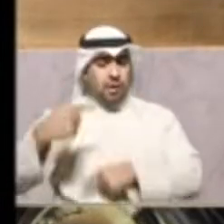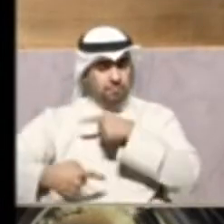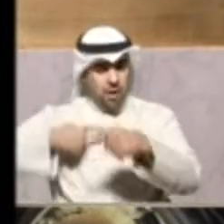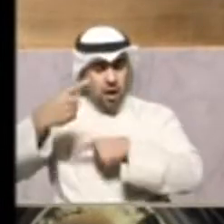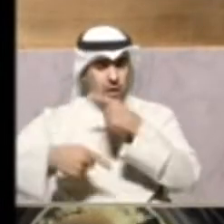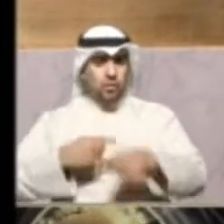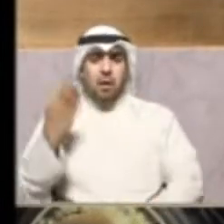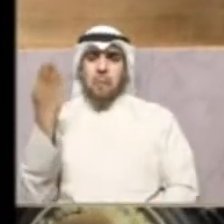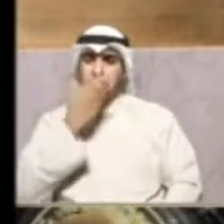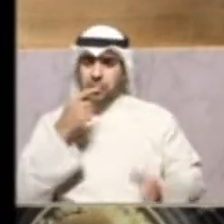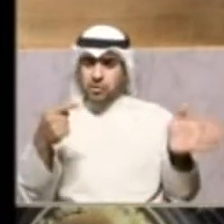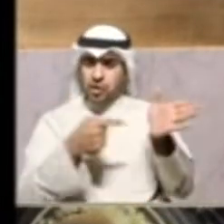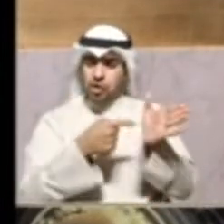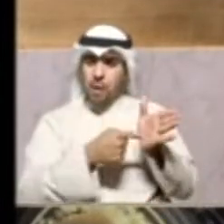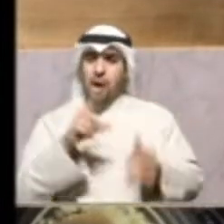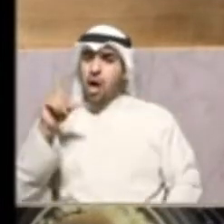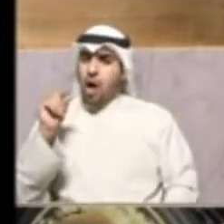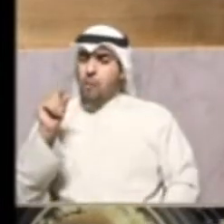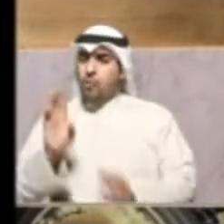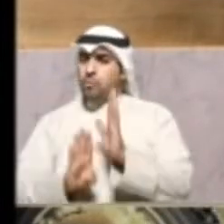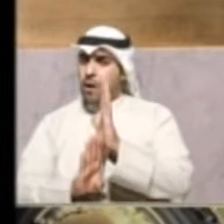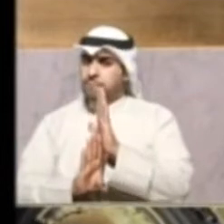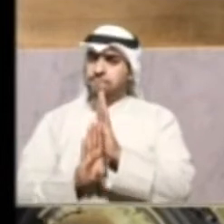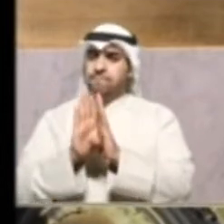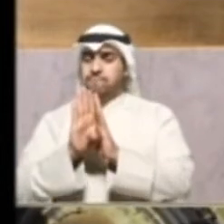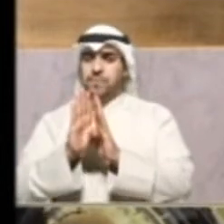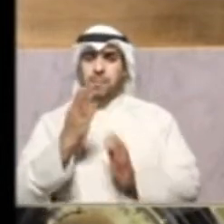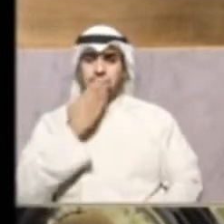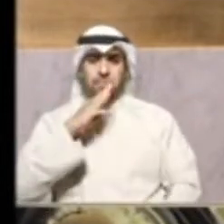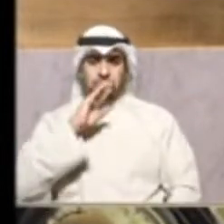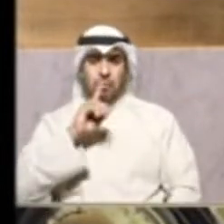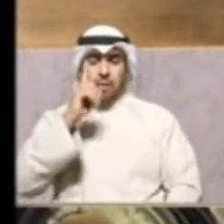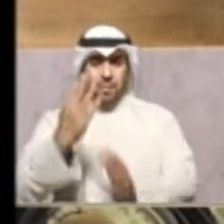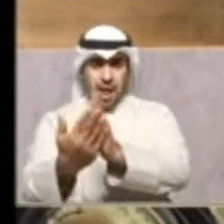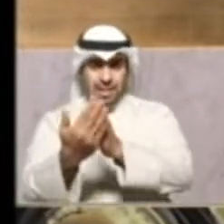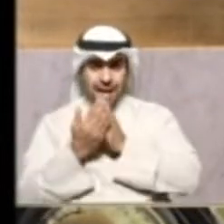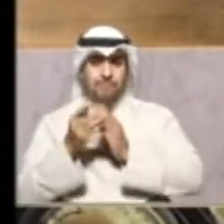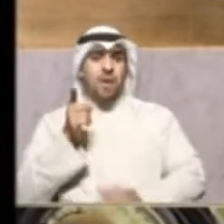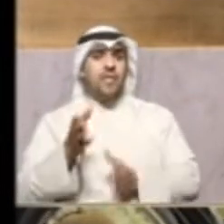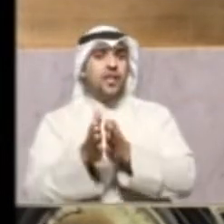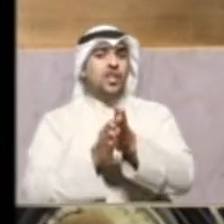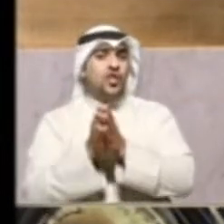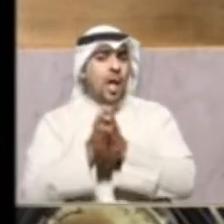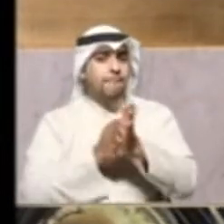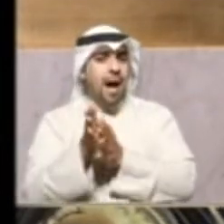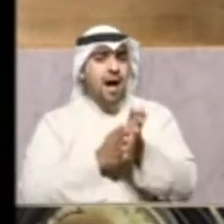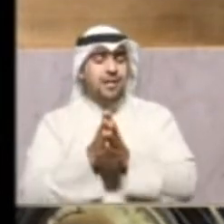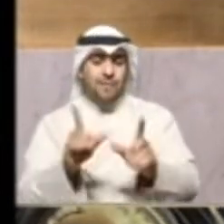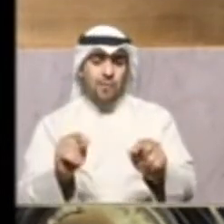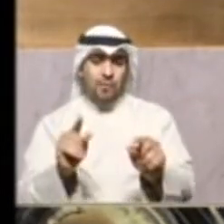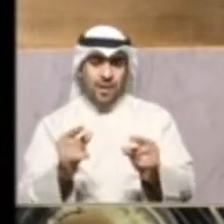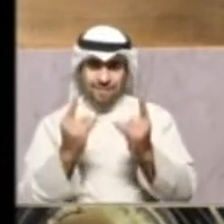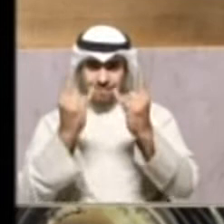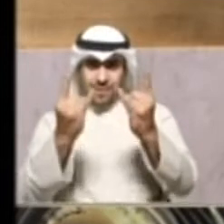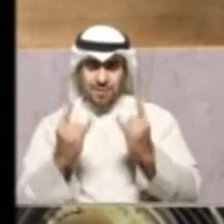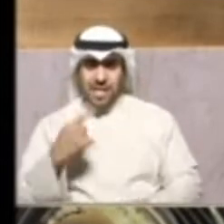وأنه يدعمنا الشيخ صباح الله يحفظه عشان نزيد شرف الكويت أكثر وأكثر، ونزيدها كل سنة